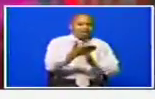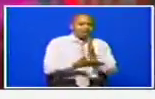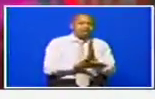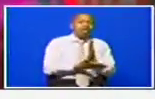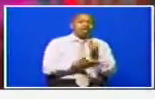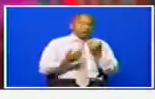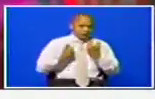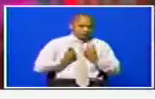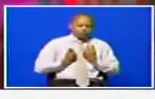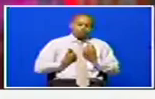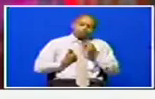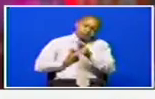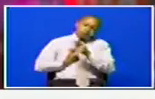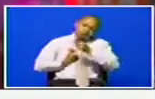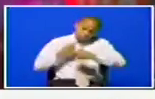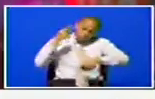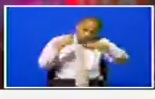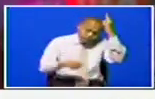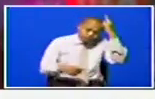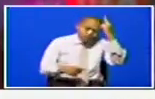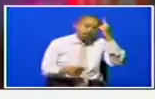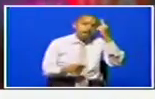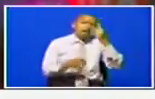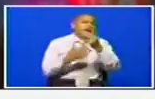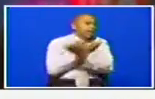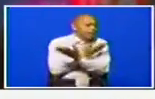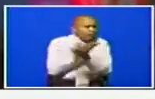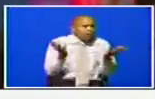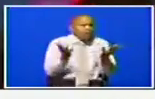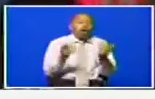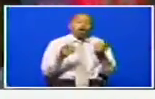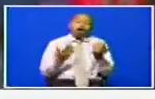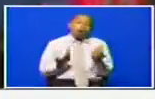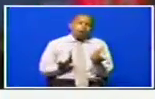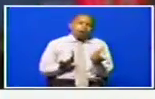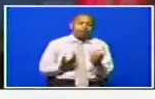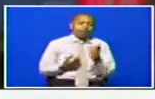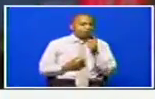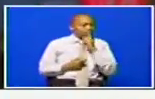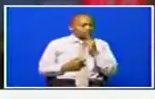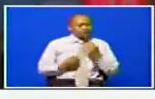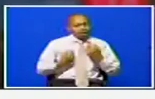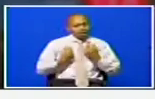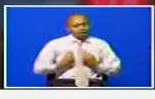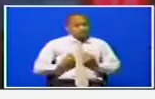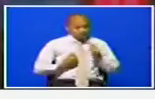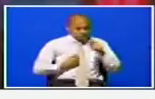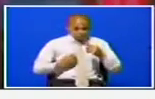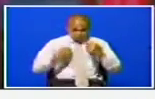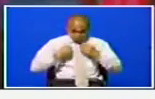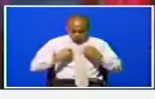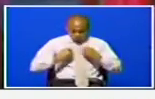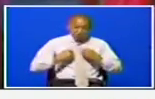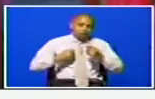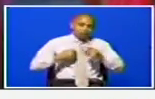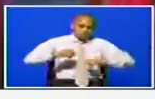kusema fulani ndo mshindi. Kwa hivyo hata uwe na mwandani, kama mwandani hajitokezi kusema mimi ndio Chebukati na